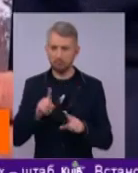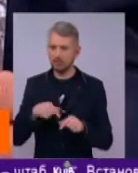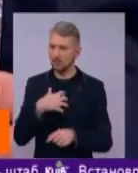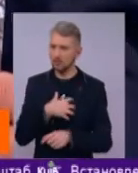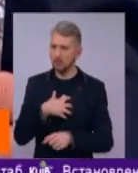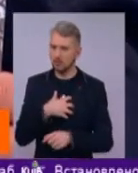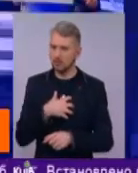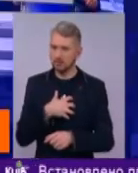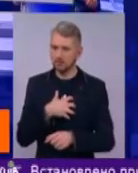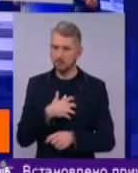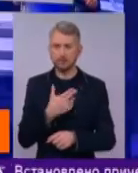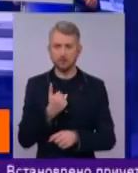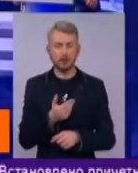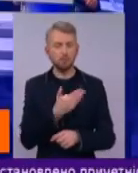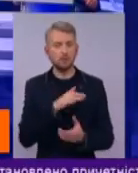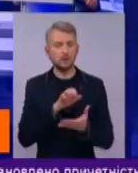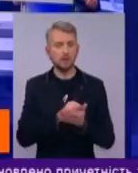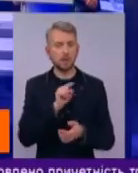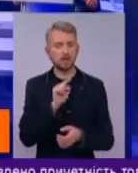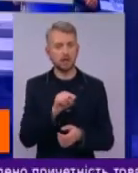и сейчас. Да, мы занимались этим